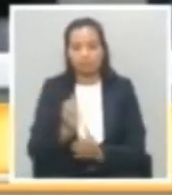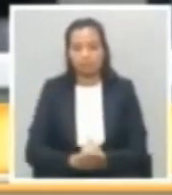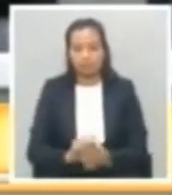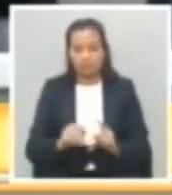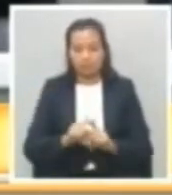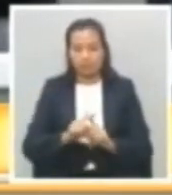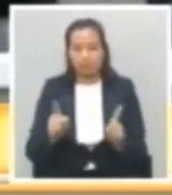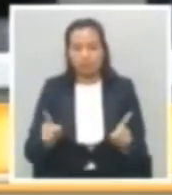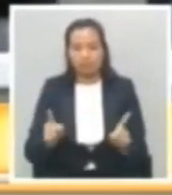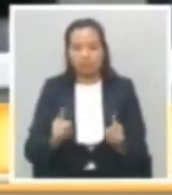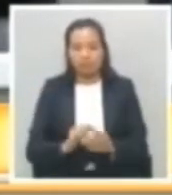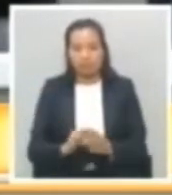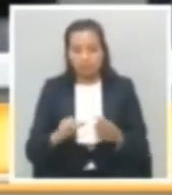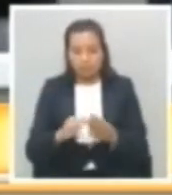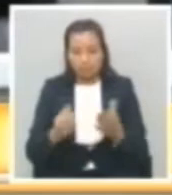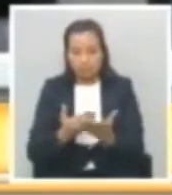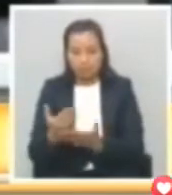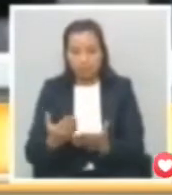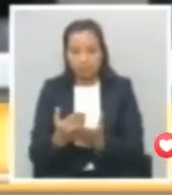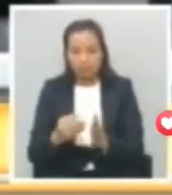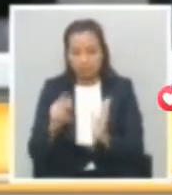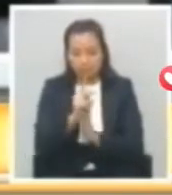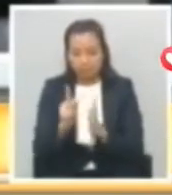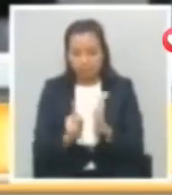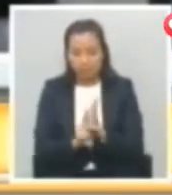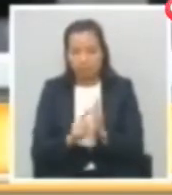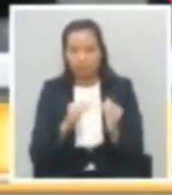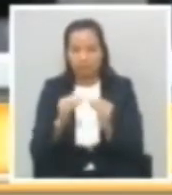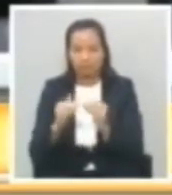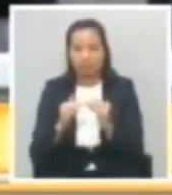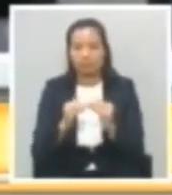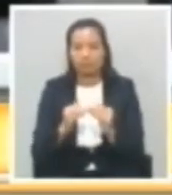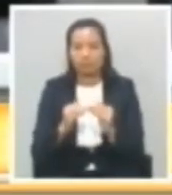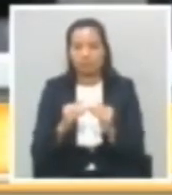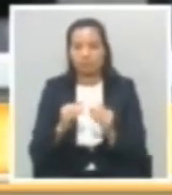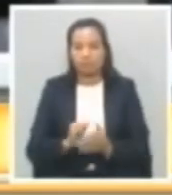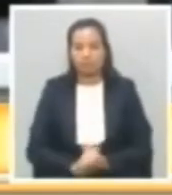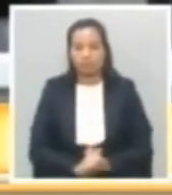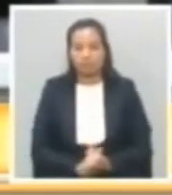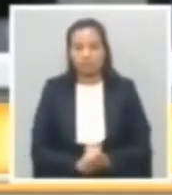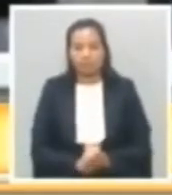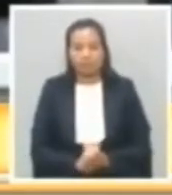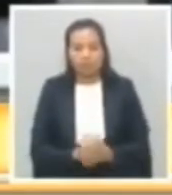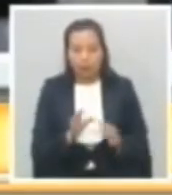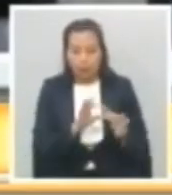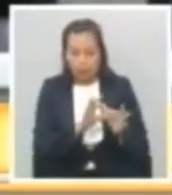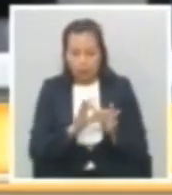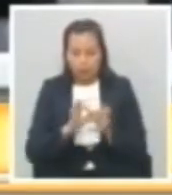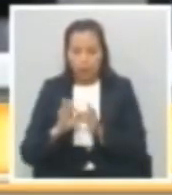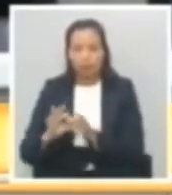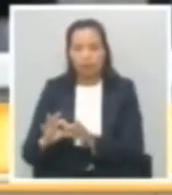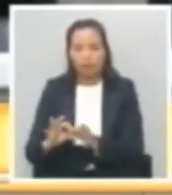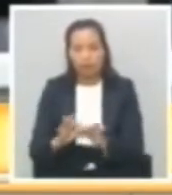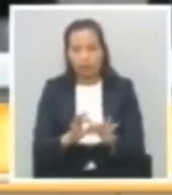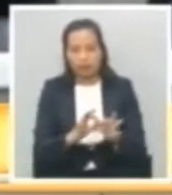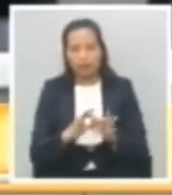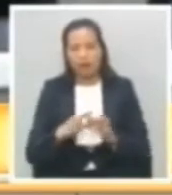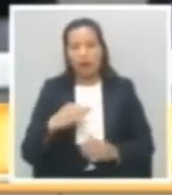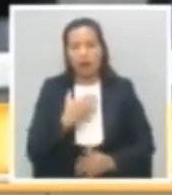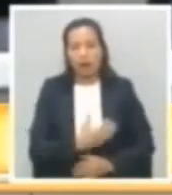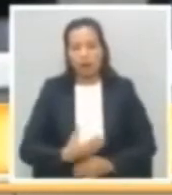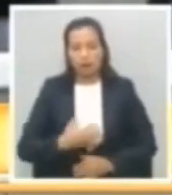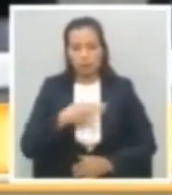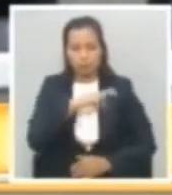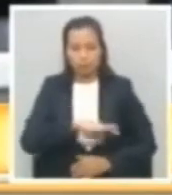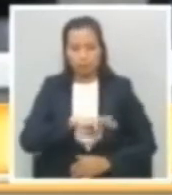ปแต่ถ้าเราพิจารณาถึงรายละเอียดกฎหมายคุ้มครองสิทธิ์เราจะเห็นว่ามันไม่ได้สอดคล้องกับอารมณ์หรือความรู้สึก